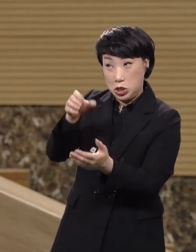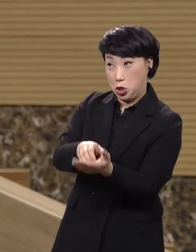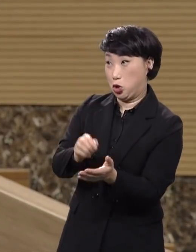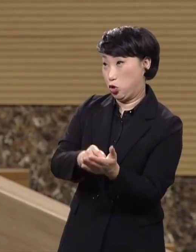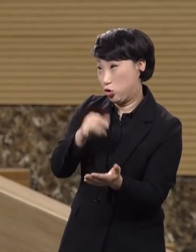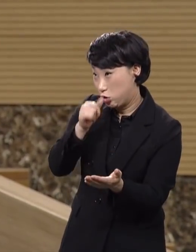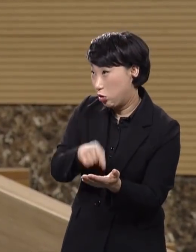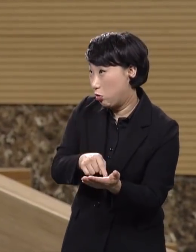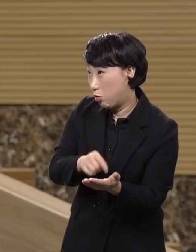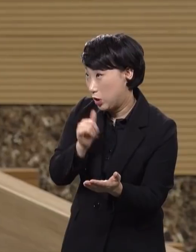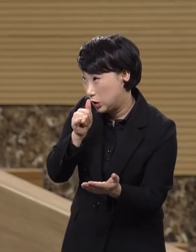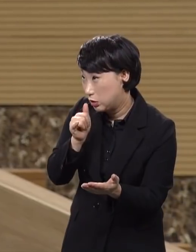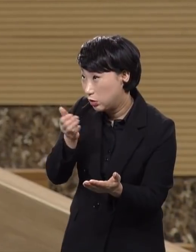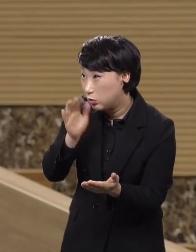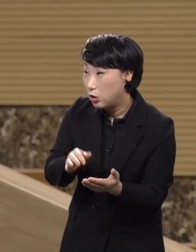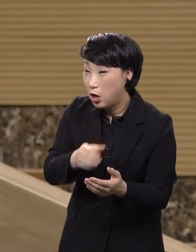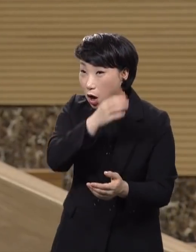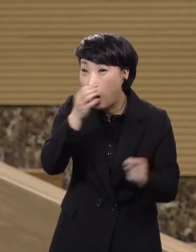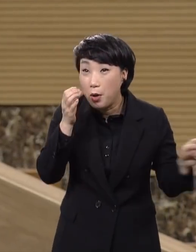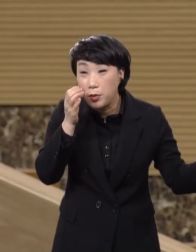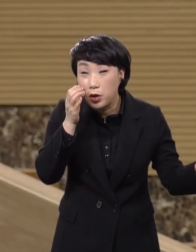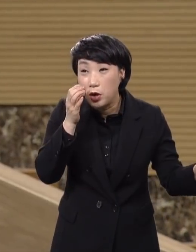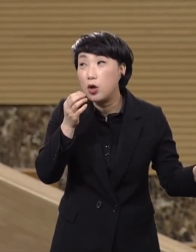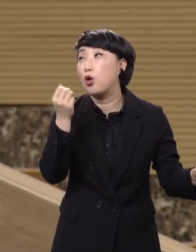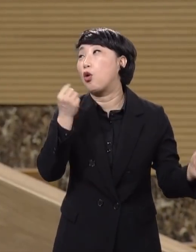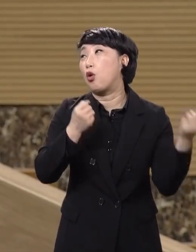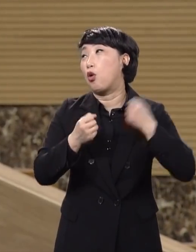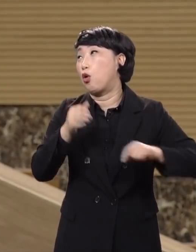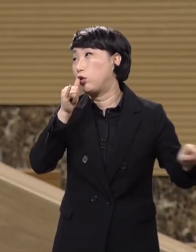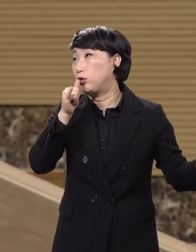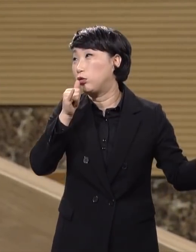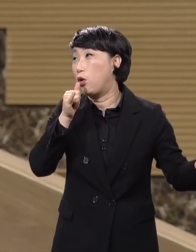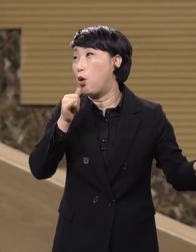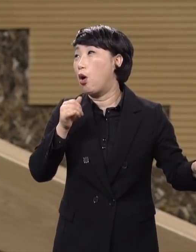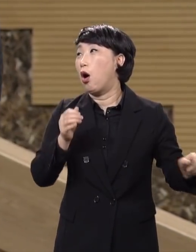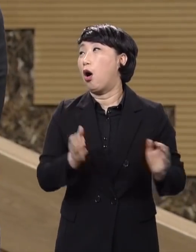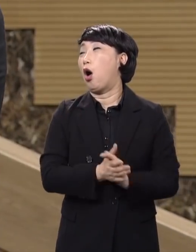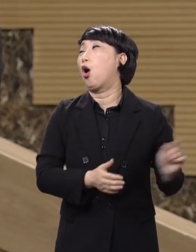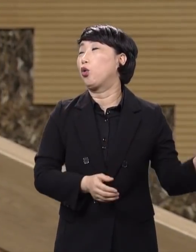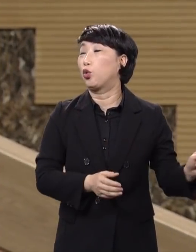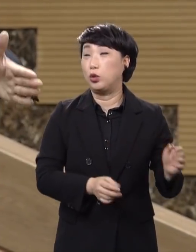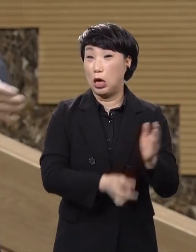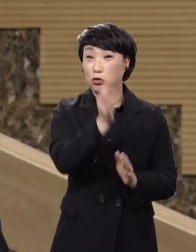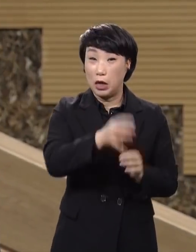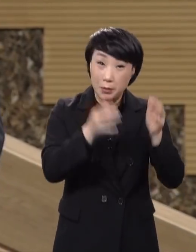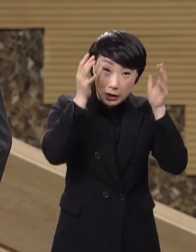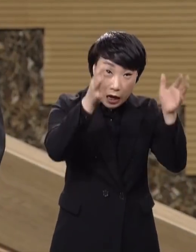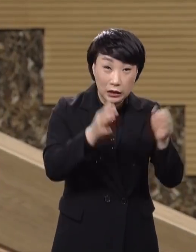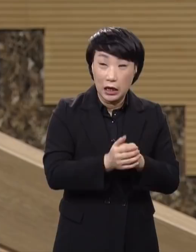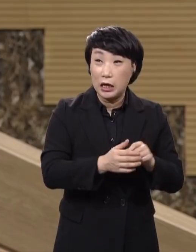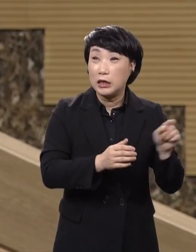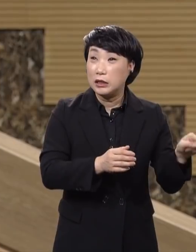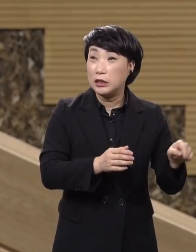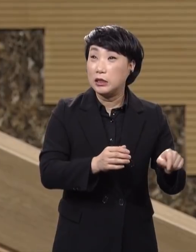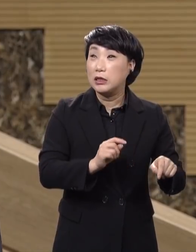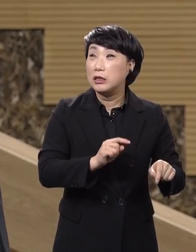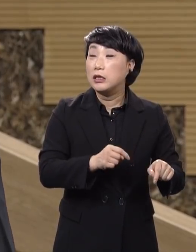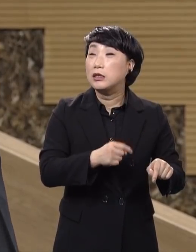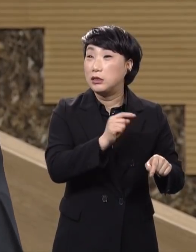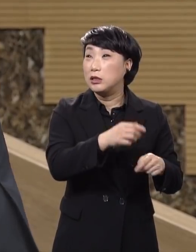도인을 찍었는데 감히 거역하고 예루살렘을 향하여 자기